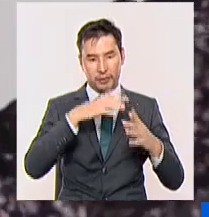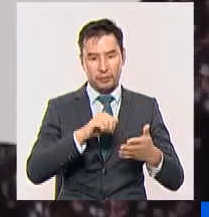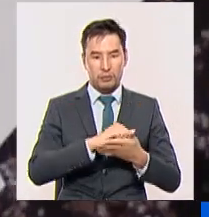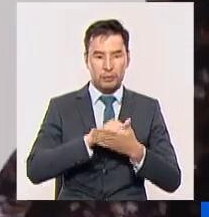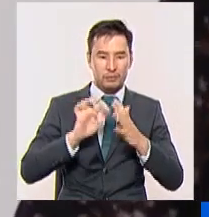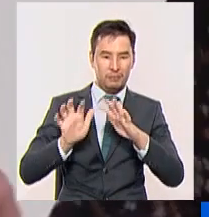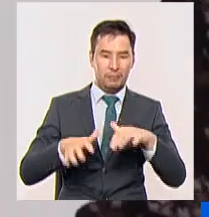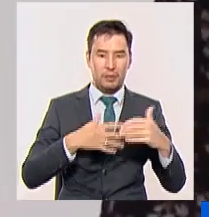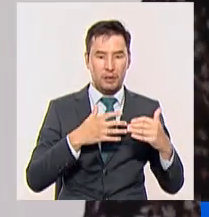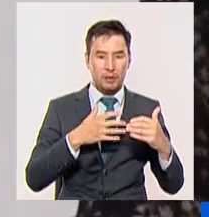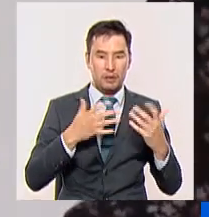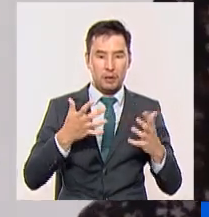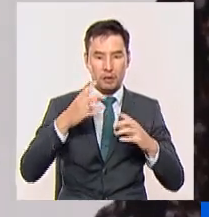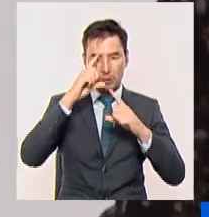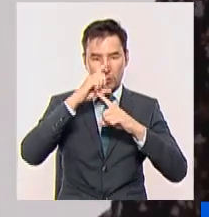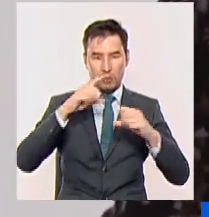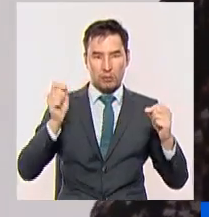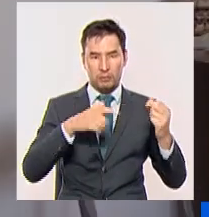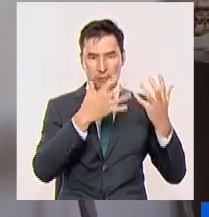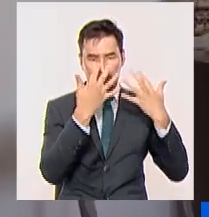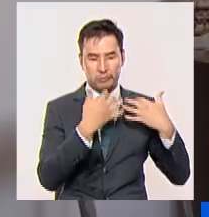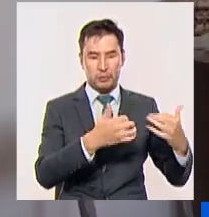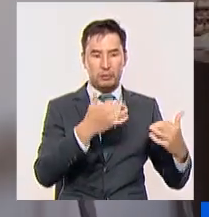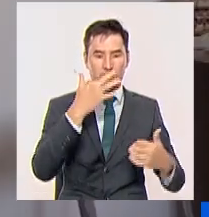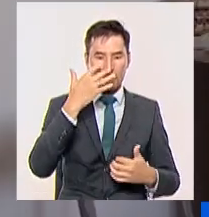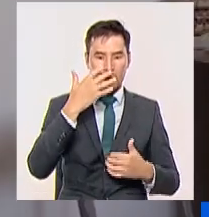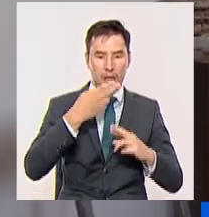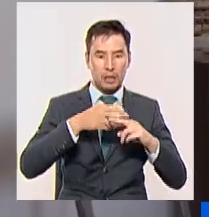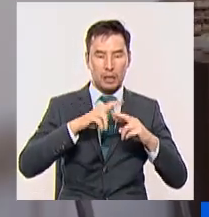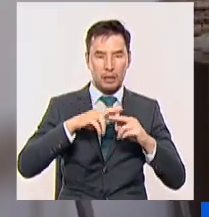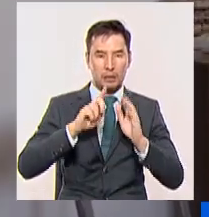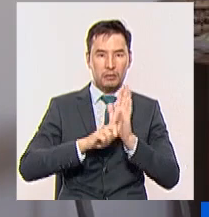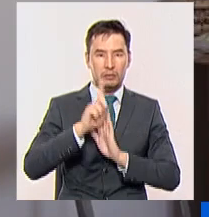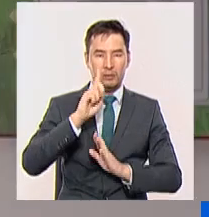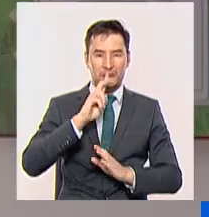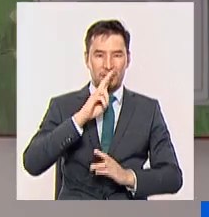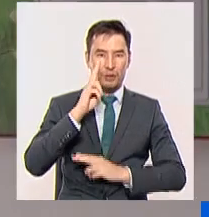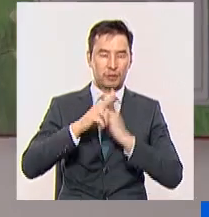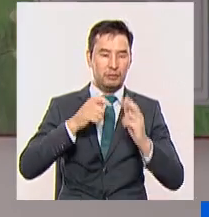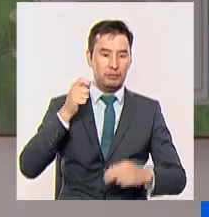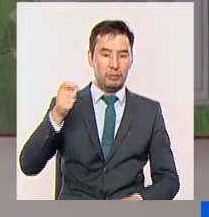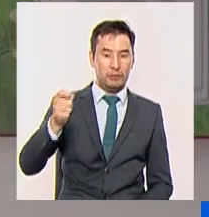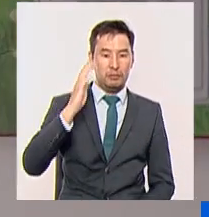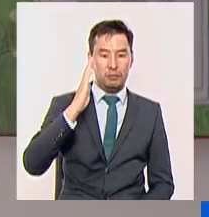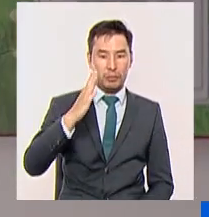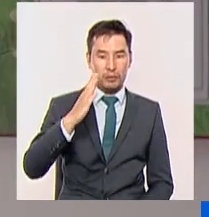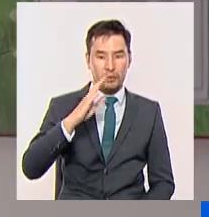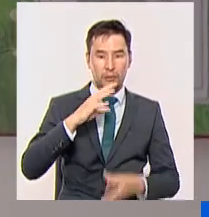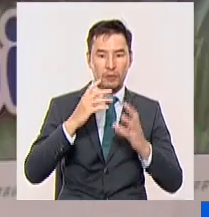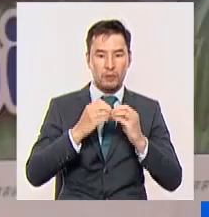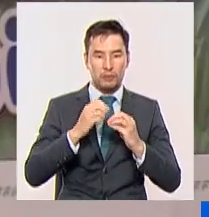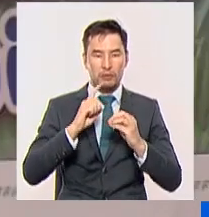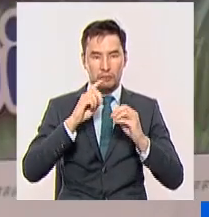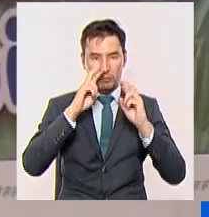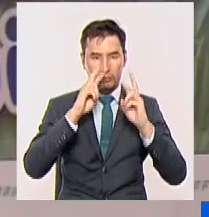дейді. Ал мектепті тартып алды деген екі ұстаз болса, әкімшілік іс бойынша шағым түсіреміз деп бекініп отыр. Және рейдерлік бойынша